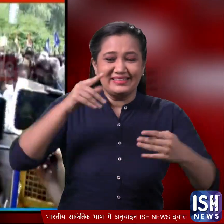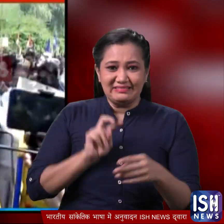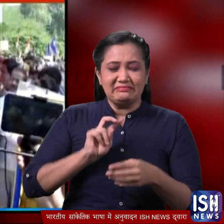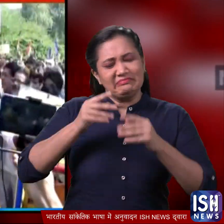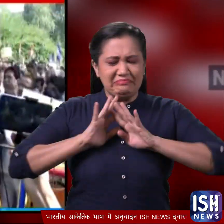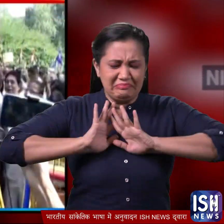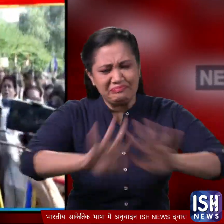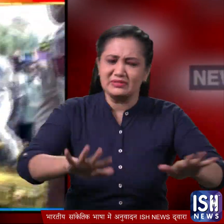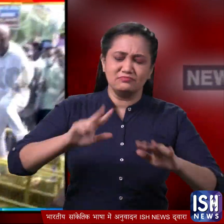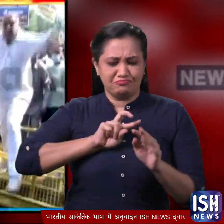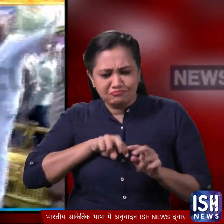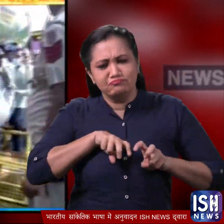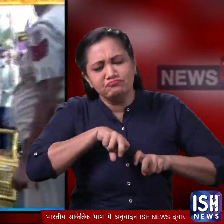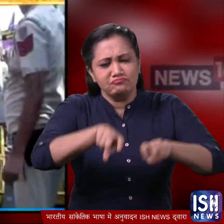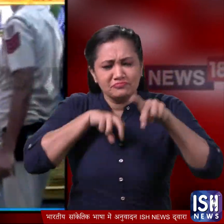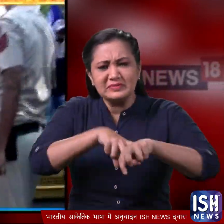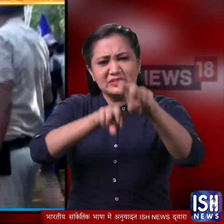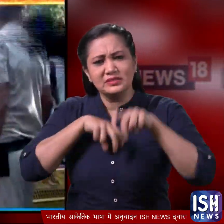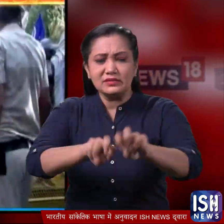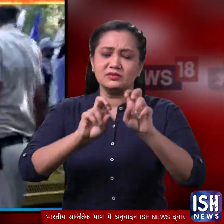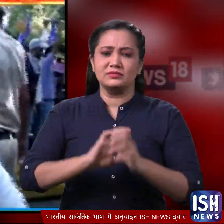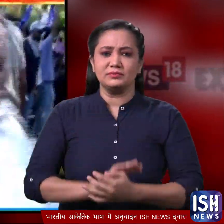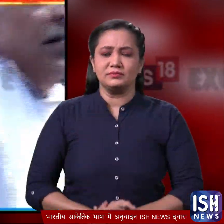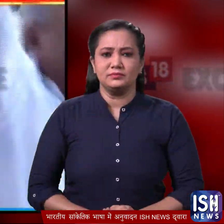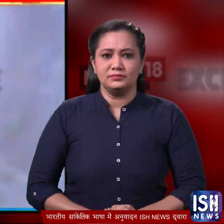को गिराते हुए आगे बढ़े।